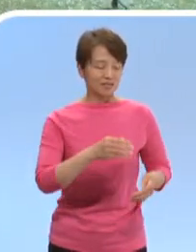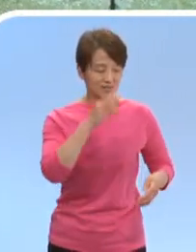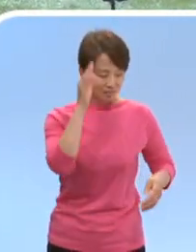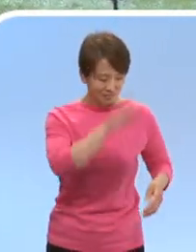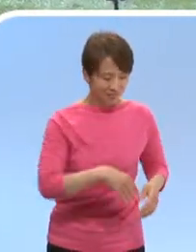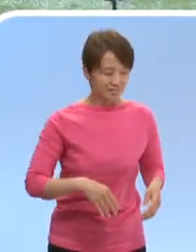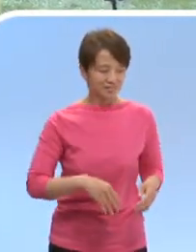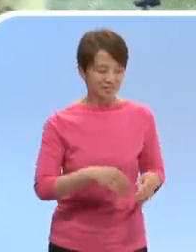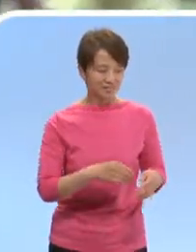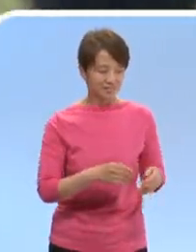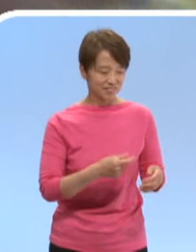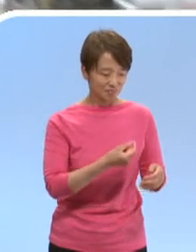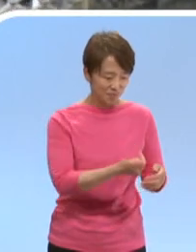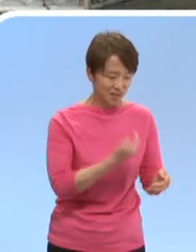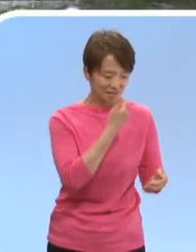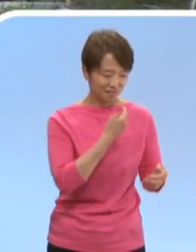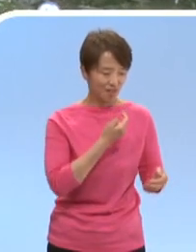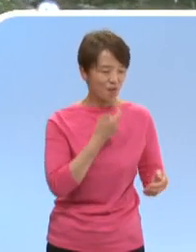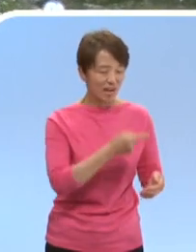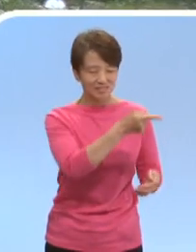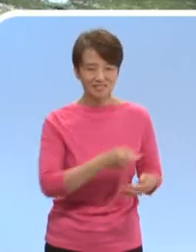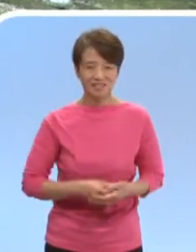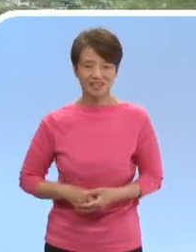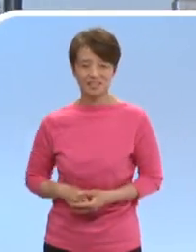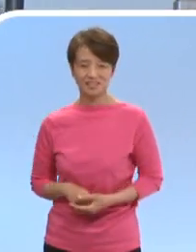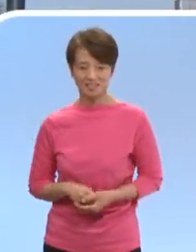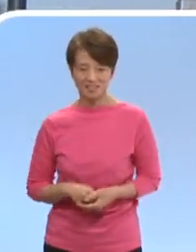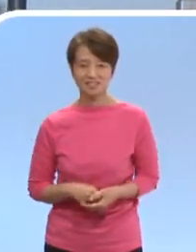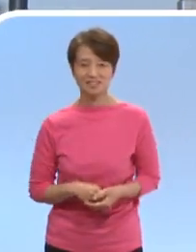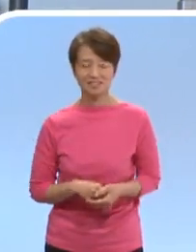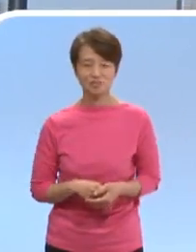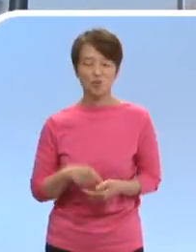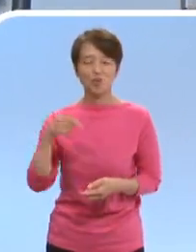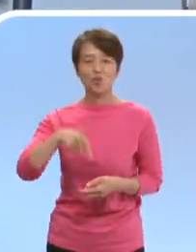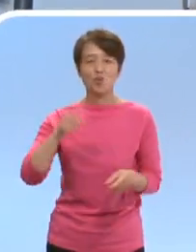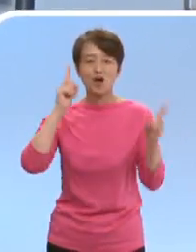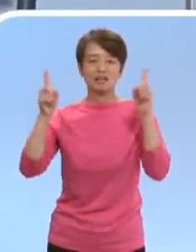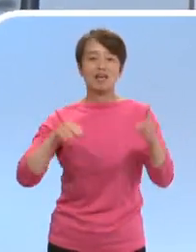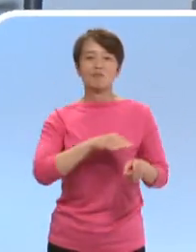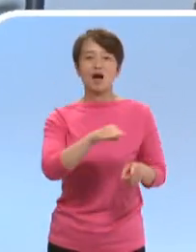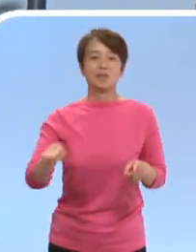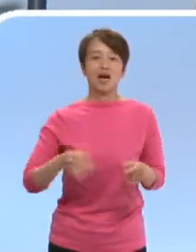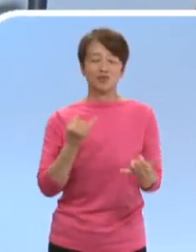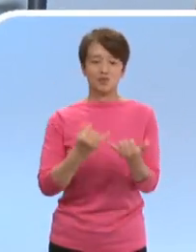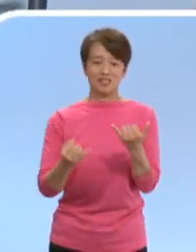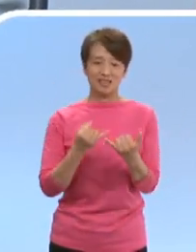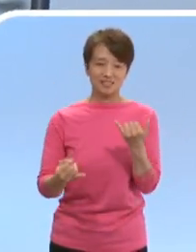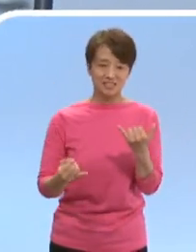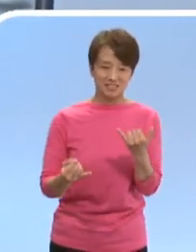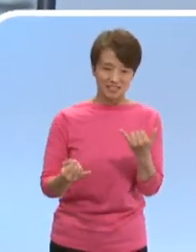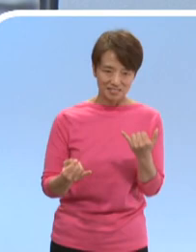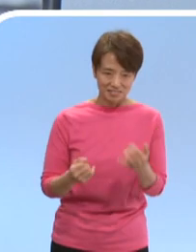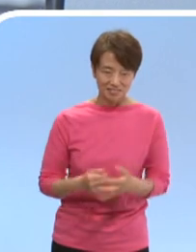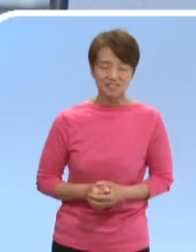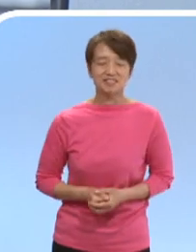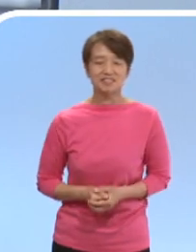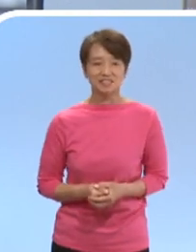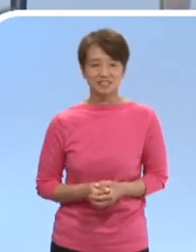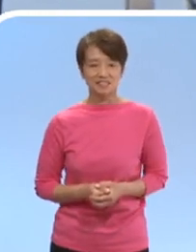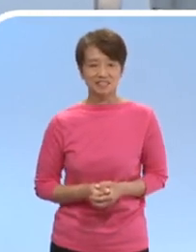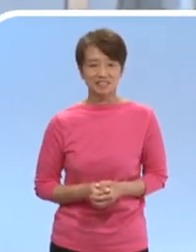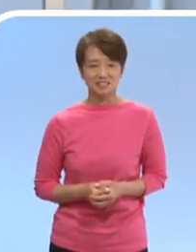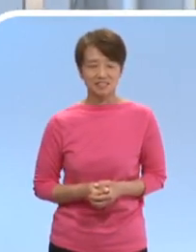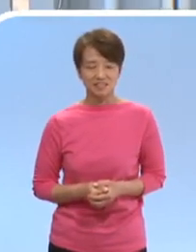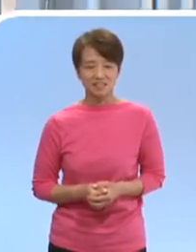し、 いや ー、おいしい。テーマパークですね、ここは。 楽しいし、楽しいし。